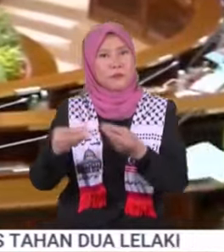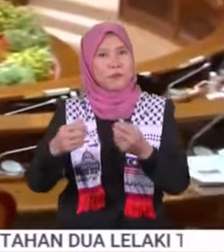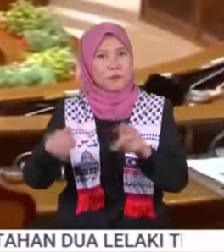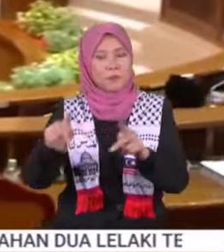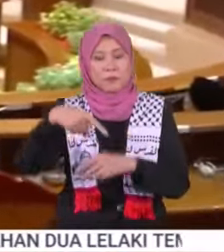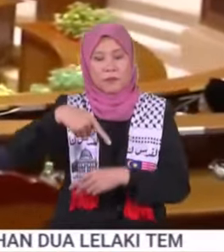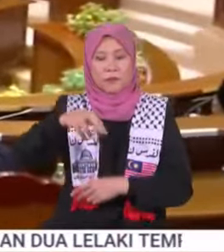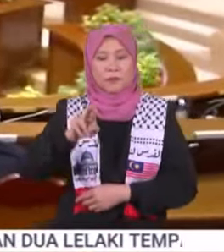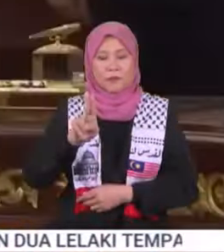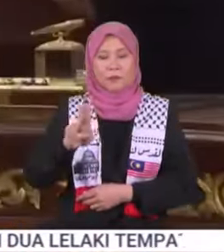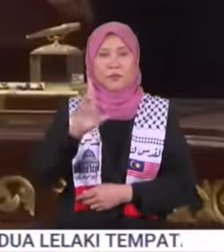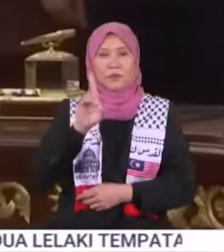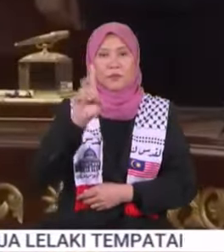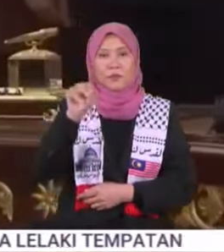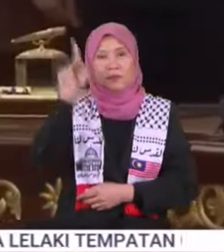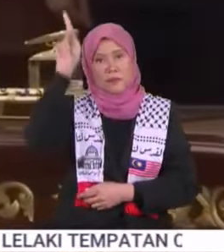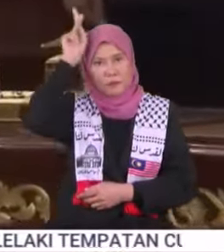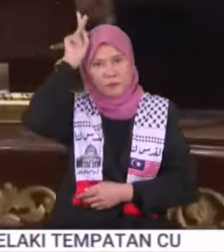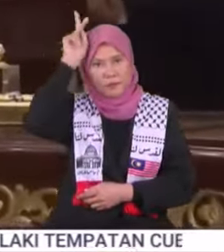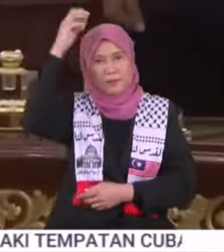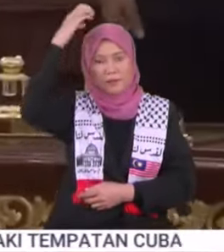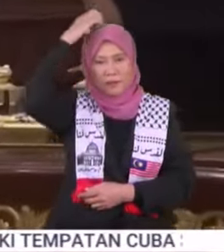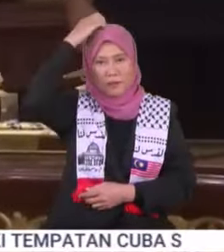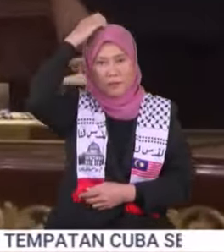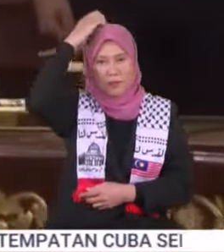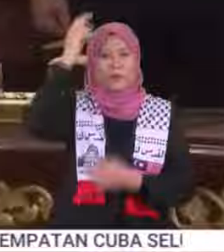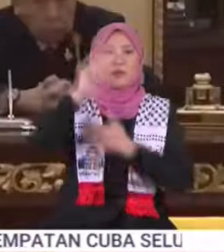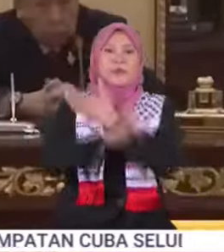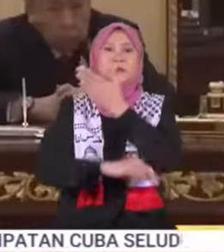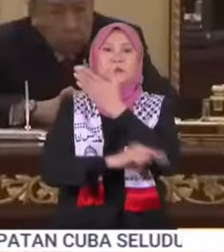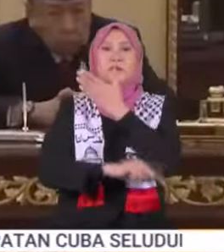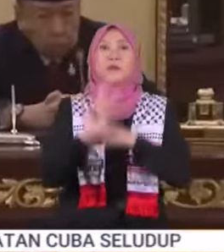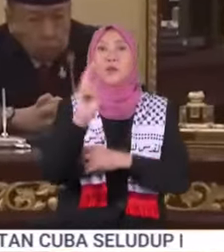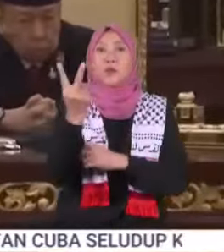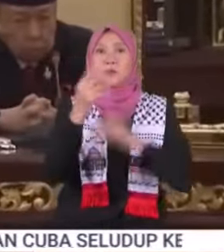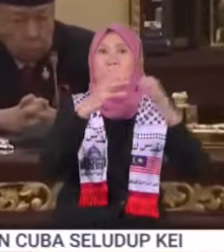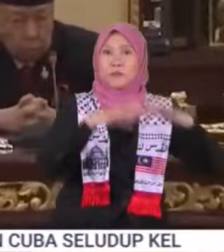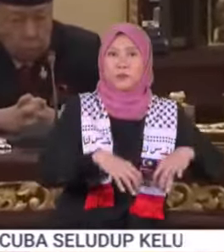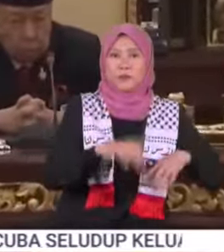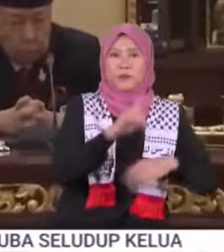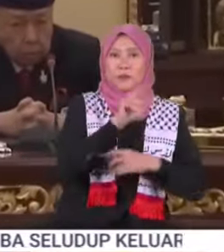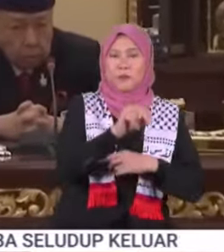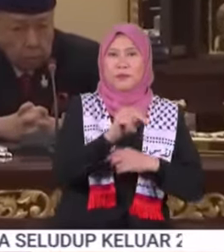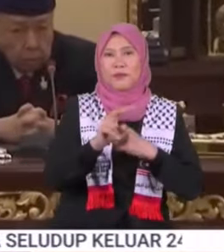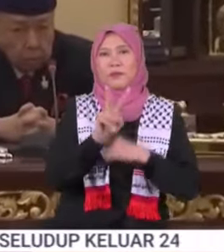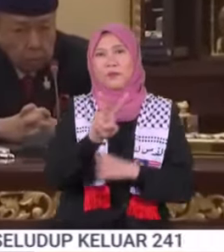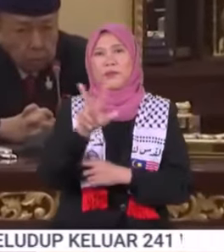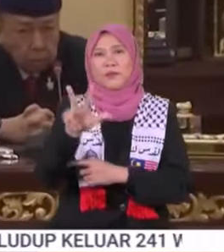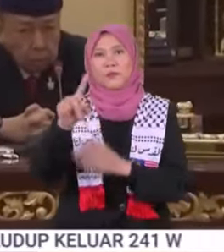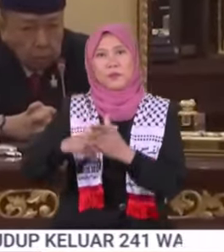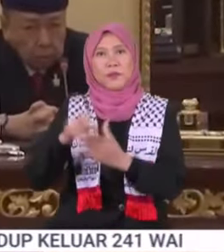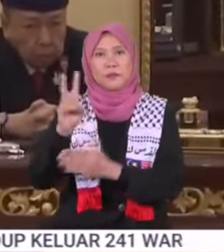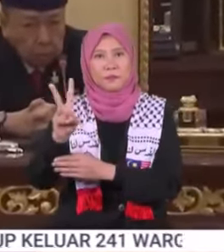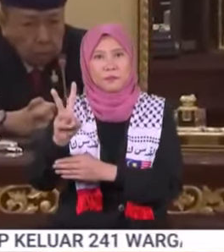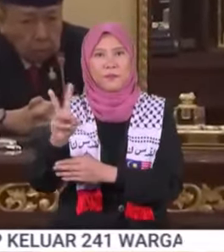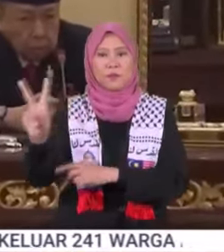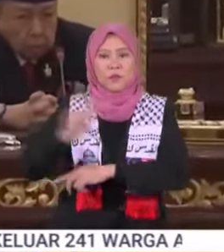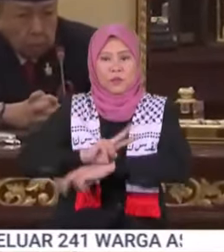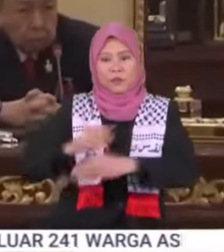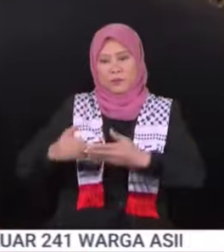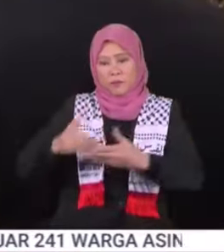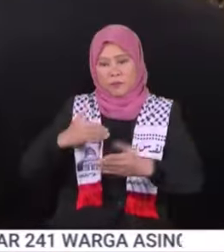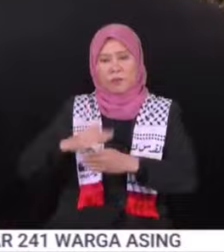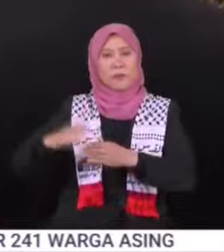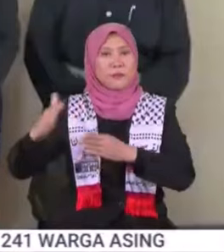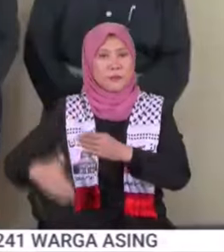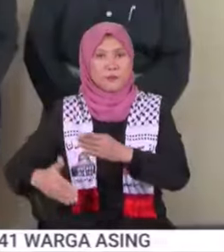kepada PRU DUN Kelantan. Selangor menjadi negeri kedua membubarkan DUN iaitu pada 23 Jun, dua hari sebelum